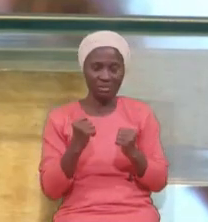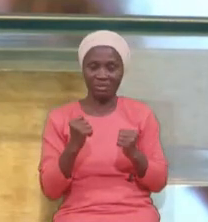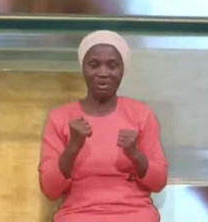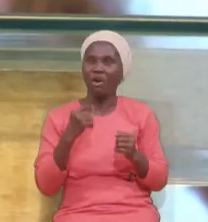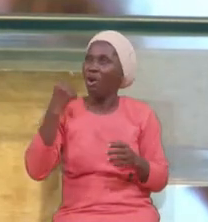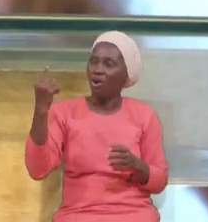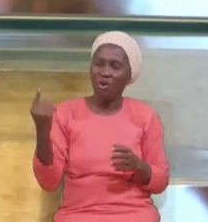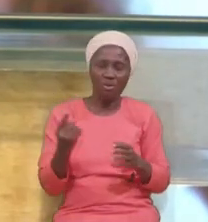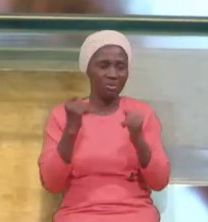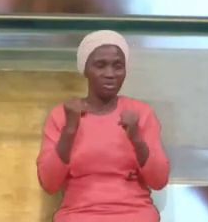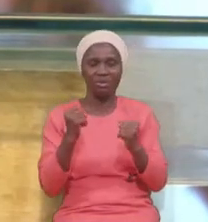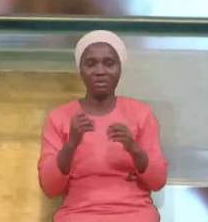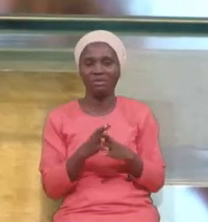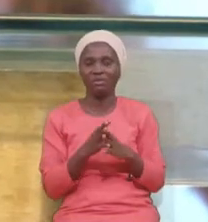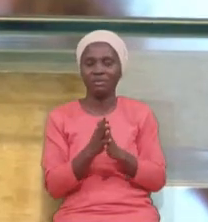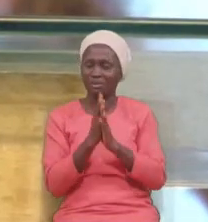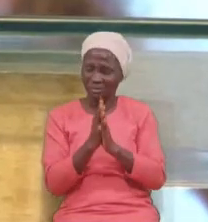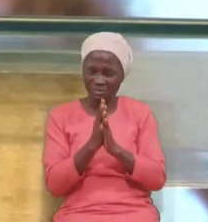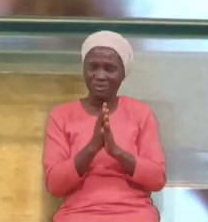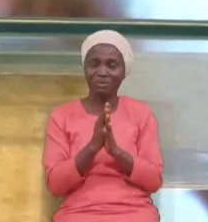puissant. Il est toujours puissant.